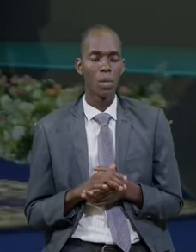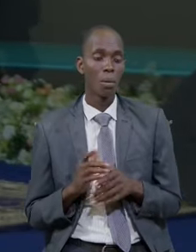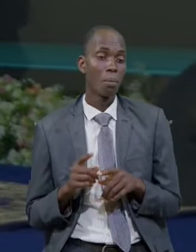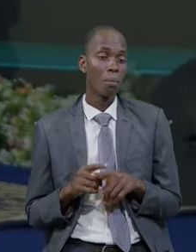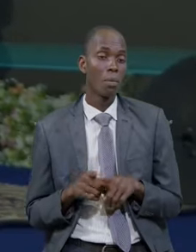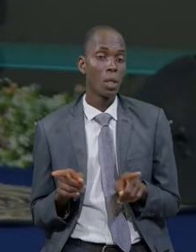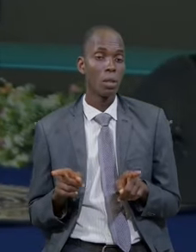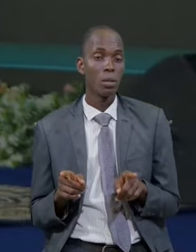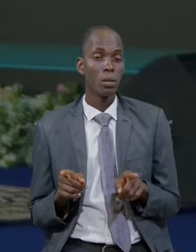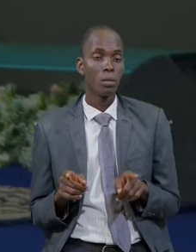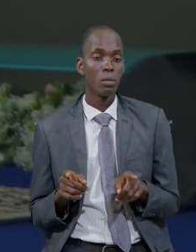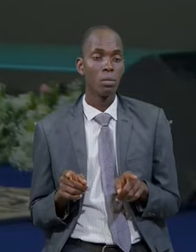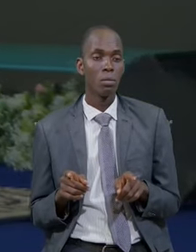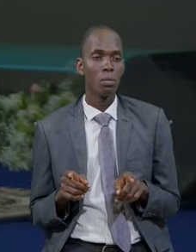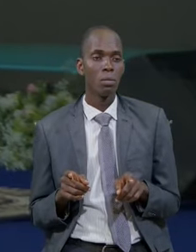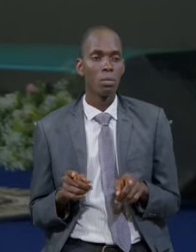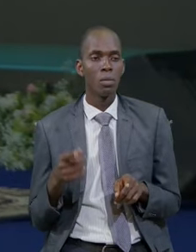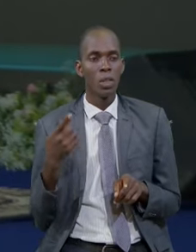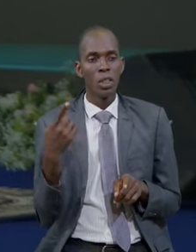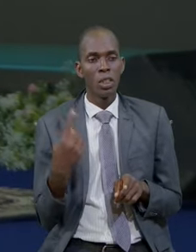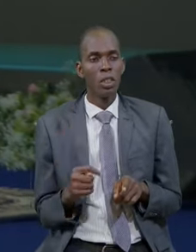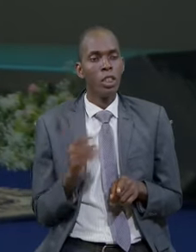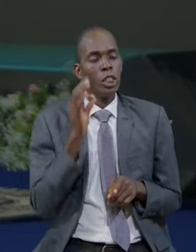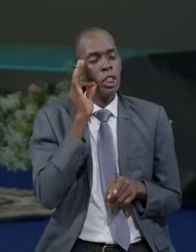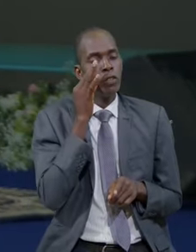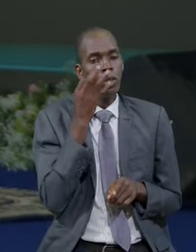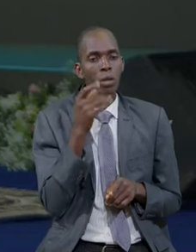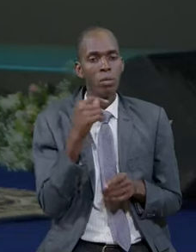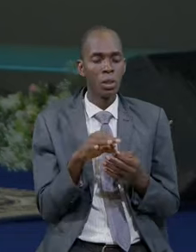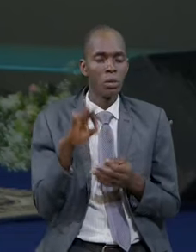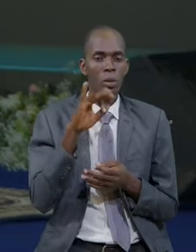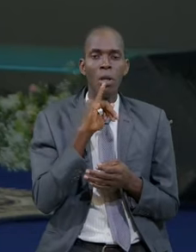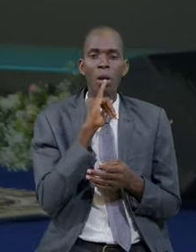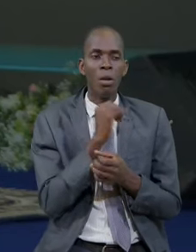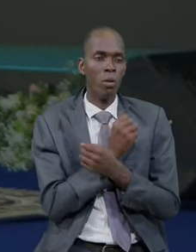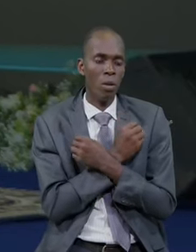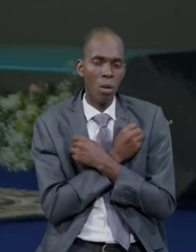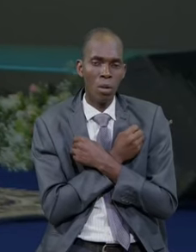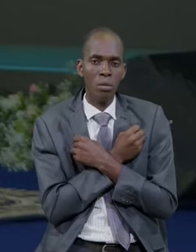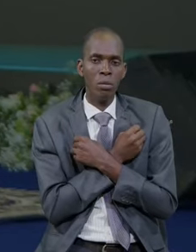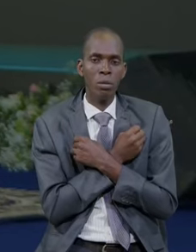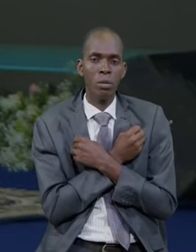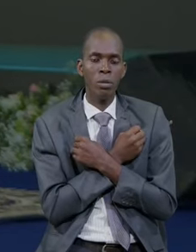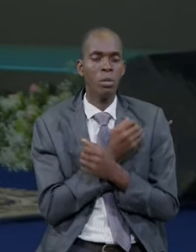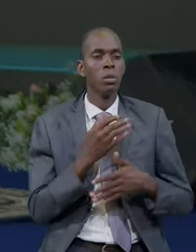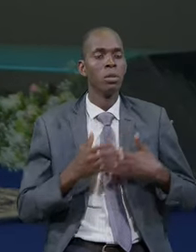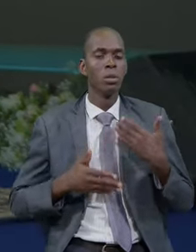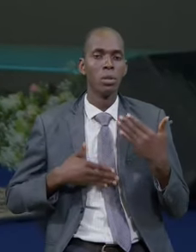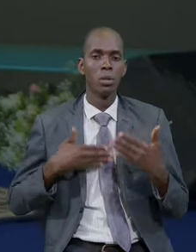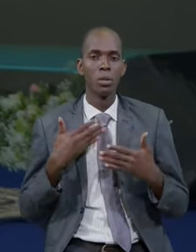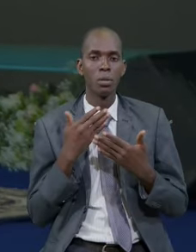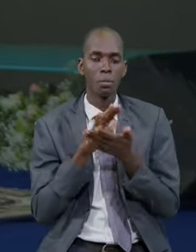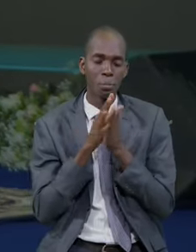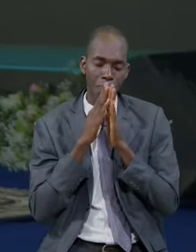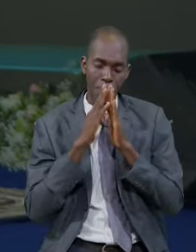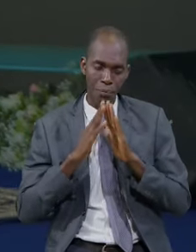Mais le fruit de l'esprit, c'est l'amour, la joie, la paix, la